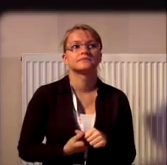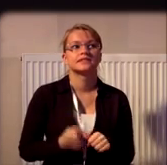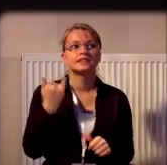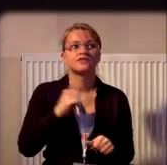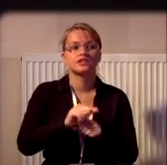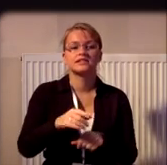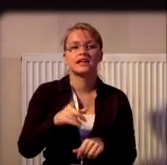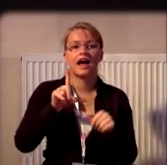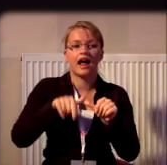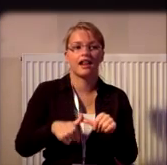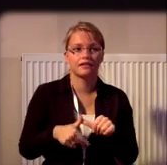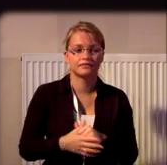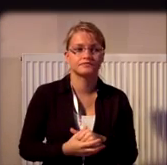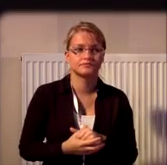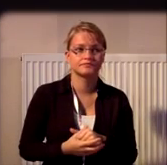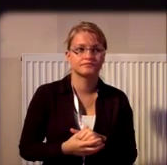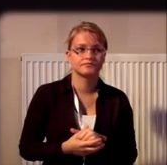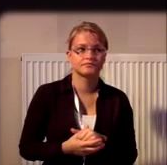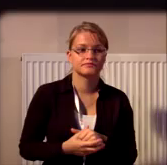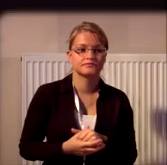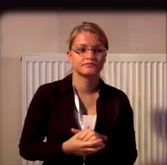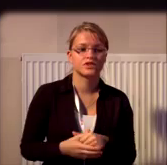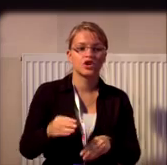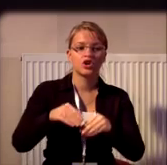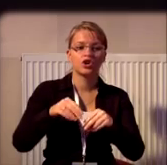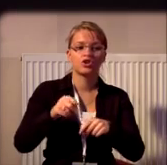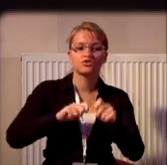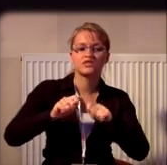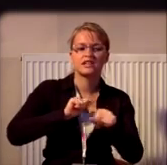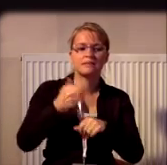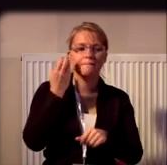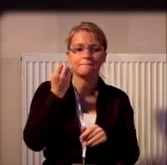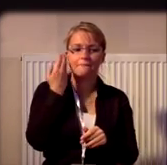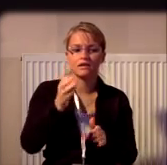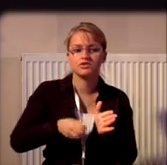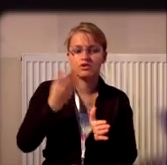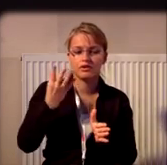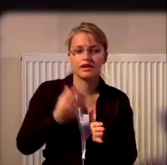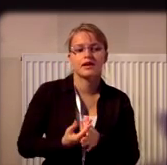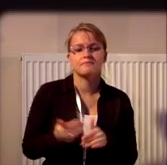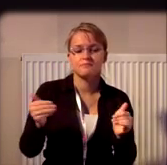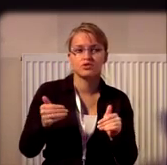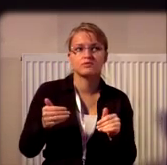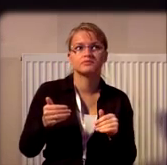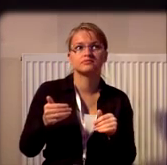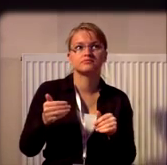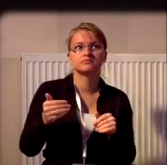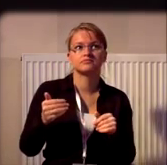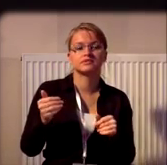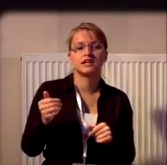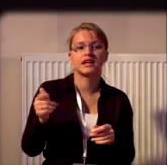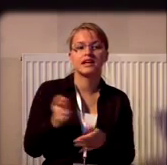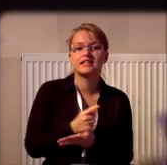jest jakieś ale. Niestety rozwiązanie jest bardzo kosztowne i może być zagrożone w